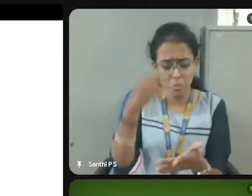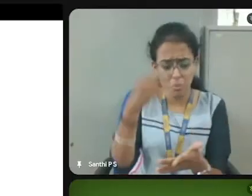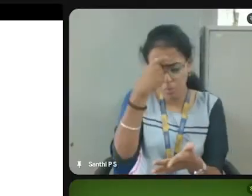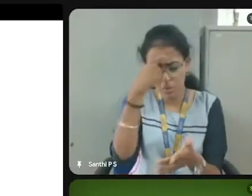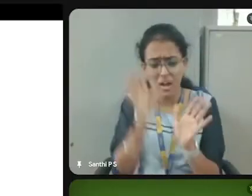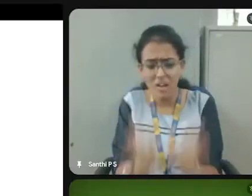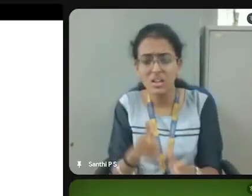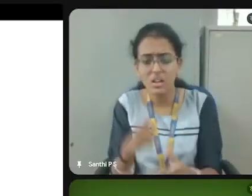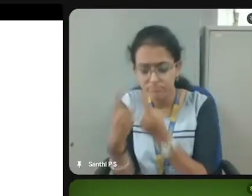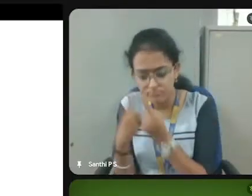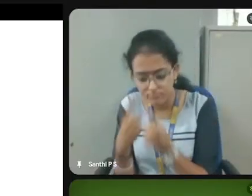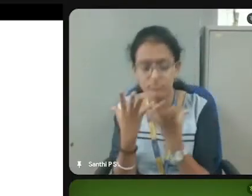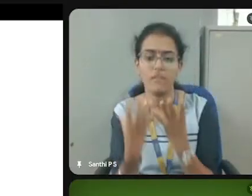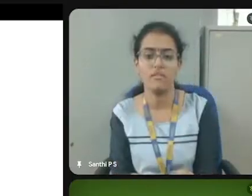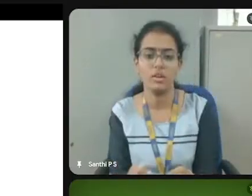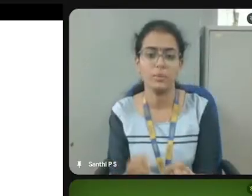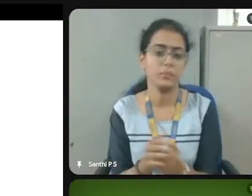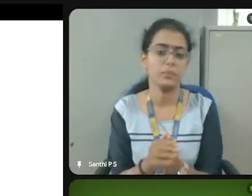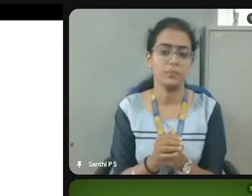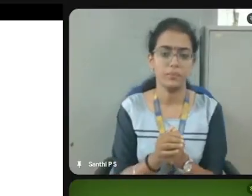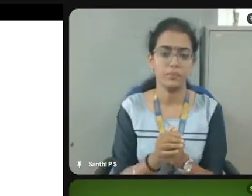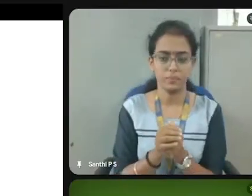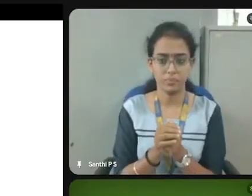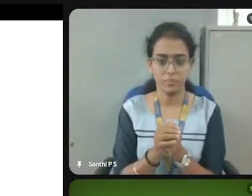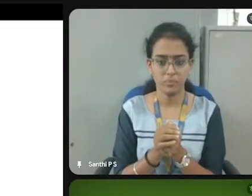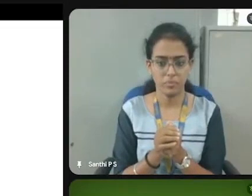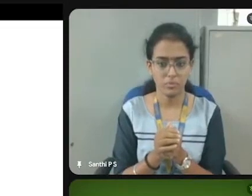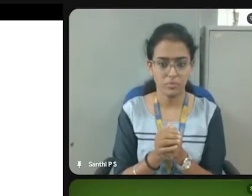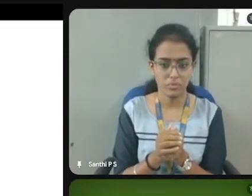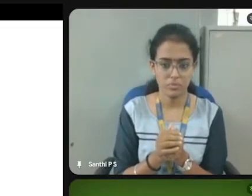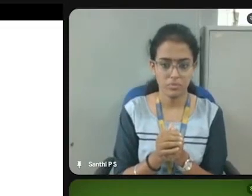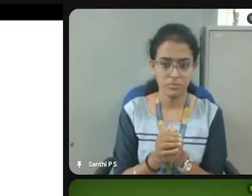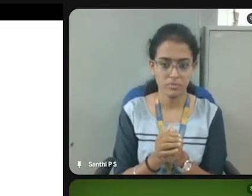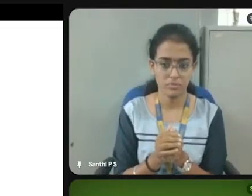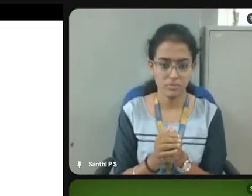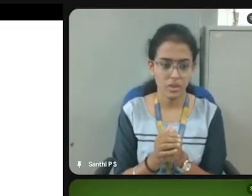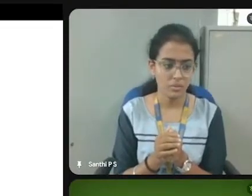എന്താന്നുള്ളത് ഇവാലുവേറ്റ് ചെയ്ത് പോവുക എന്നുള്ളതേ നമുക്ക് പറയാൻ പറ്റുള്ളൂ.